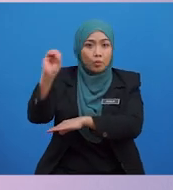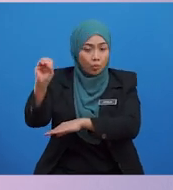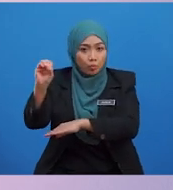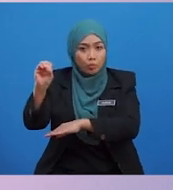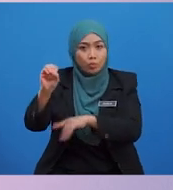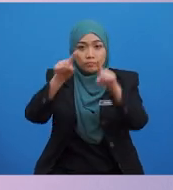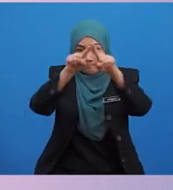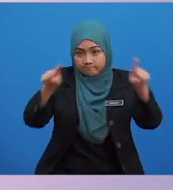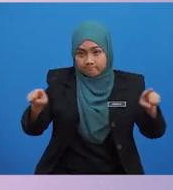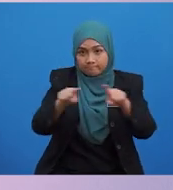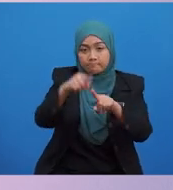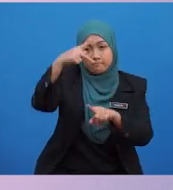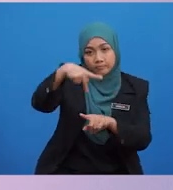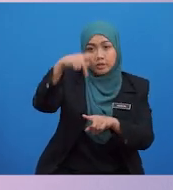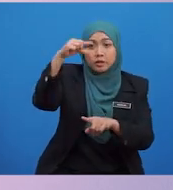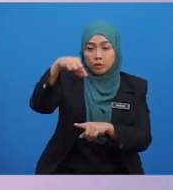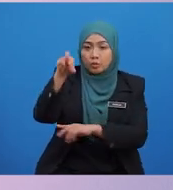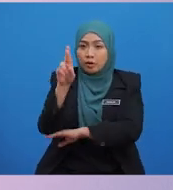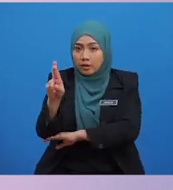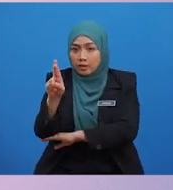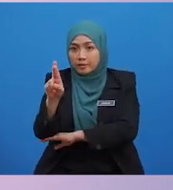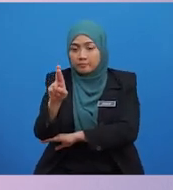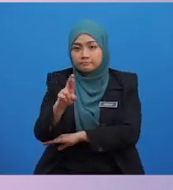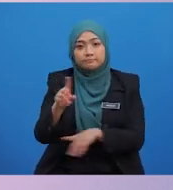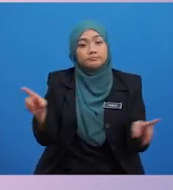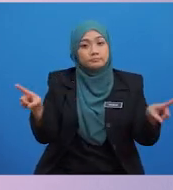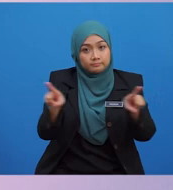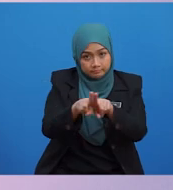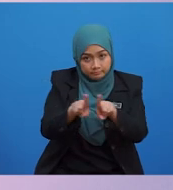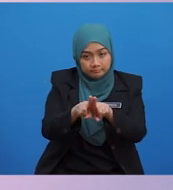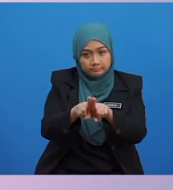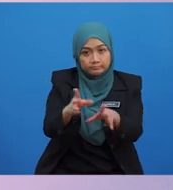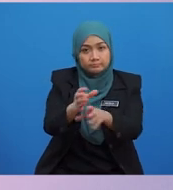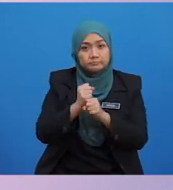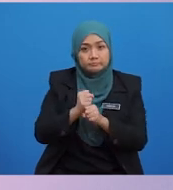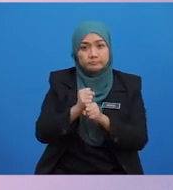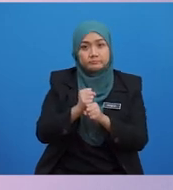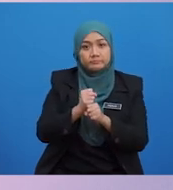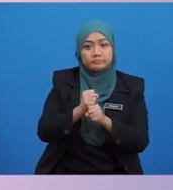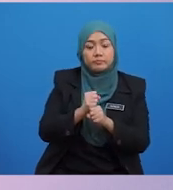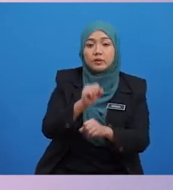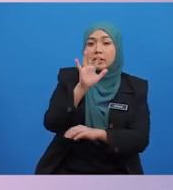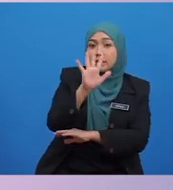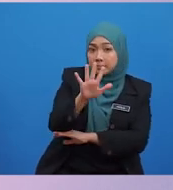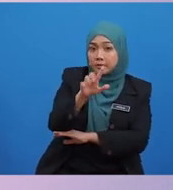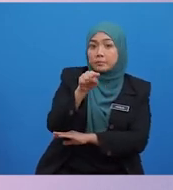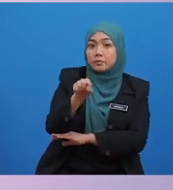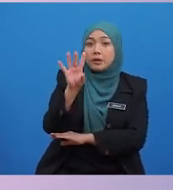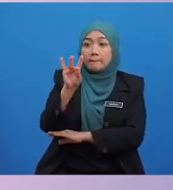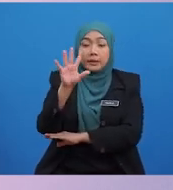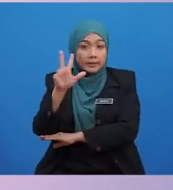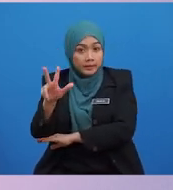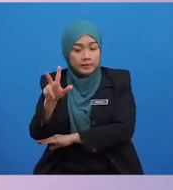akan dapat bersamaan sign out first 58312 dengan sign